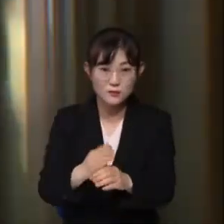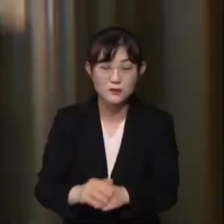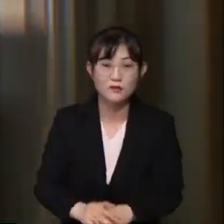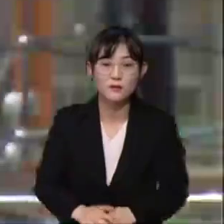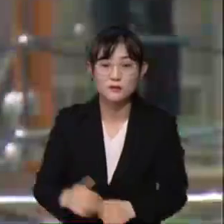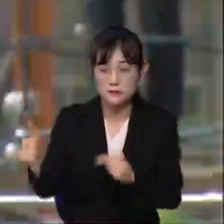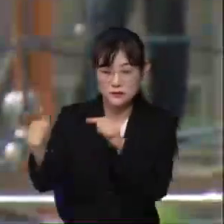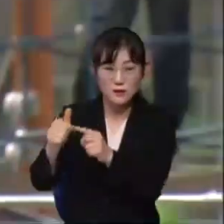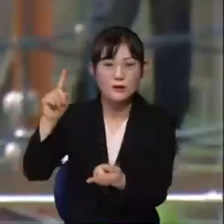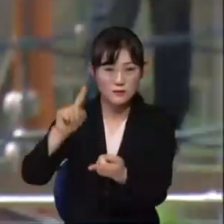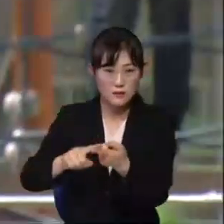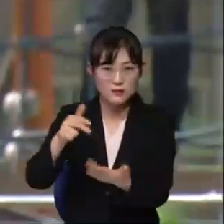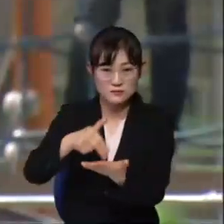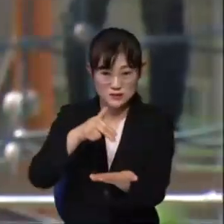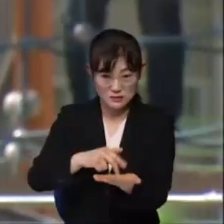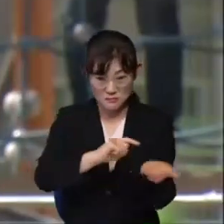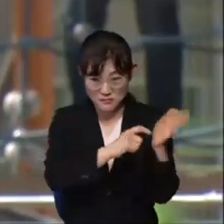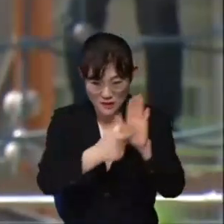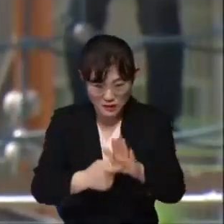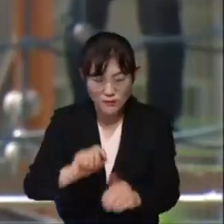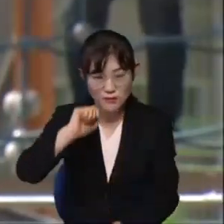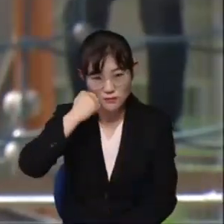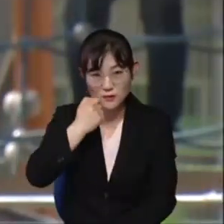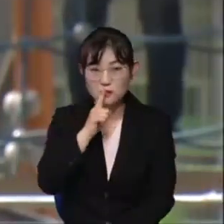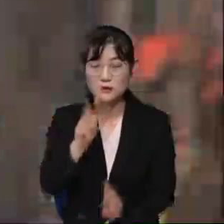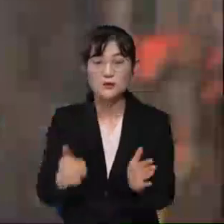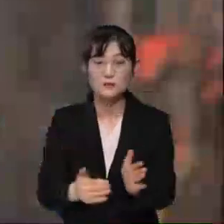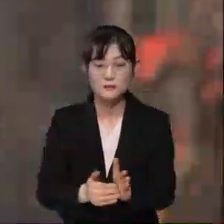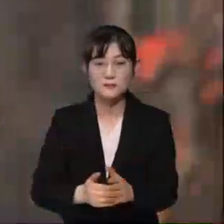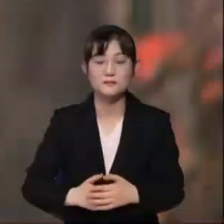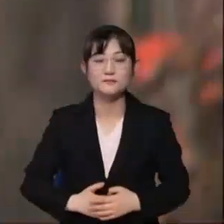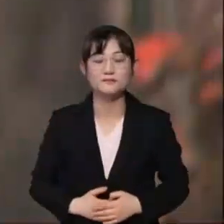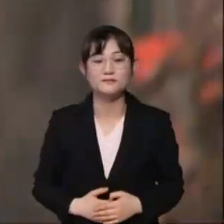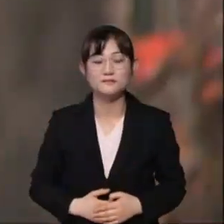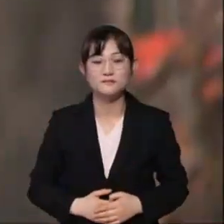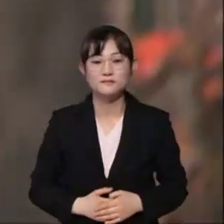특정 학생에 대한 입장을 밝히긴 어렵다고 전했습니다. KBC 고울입니다.